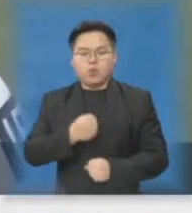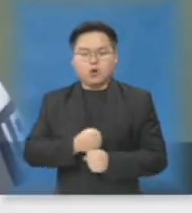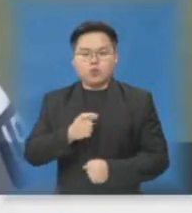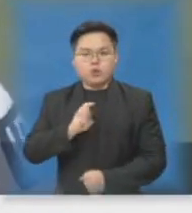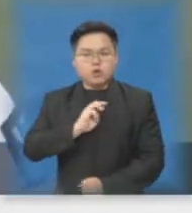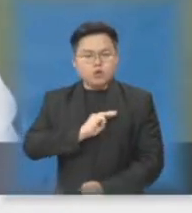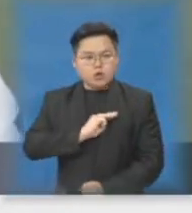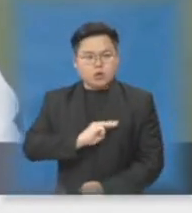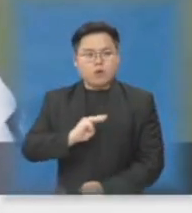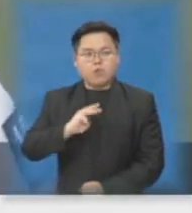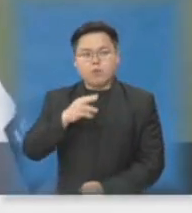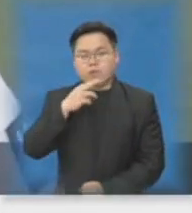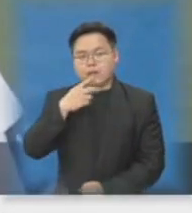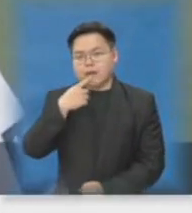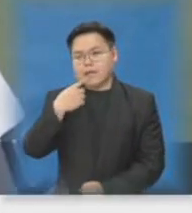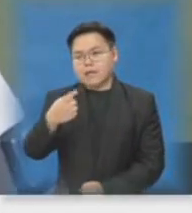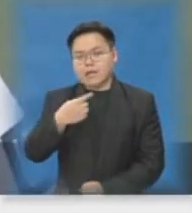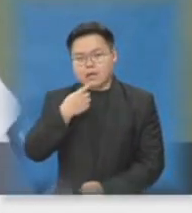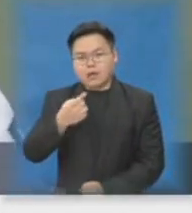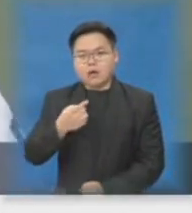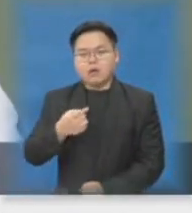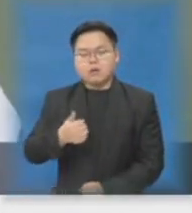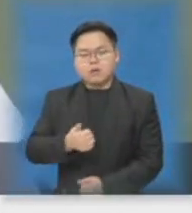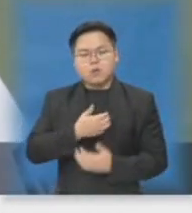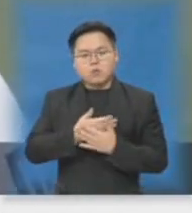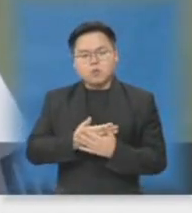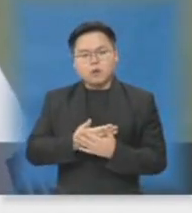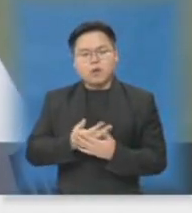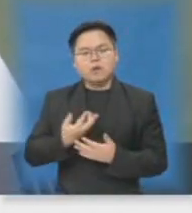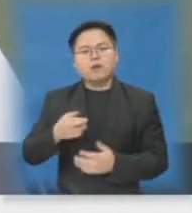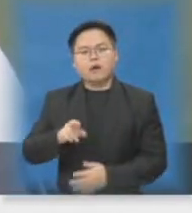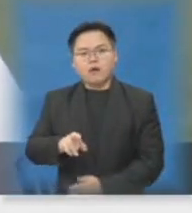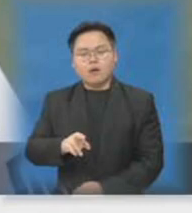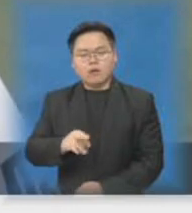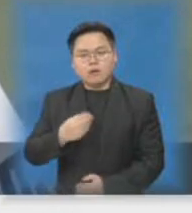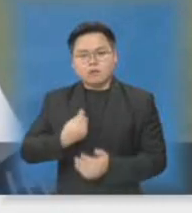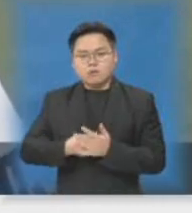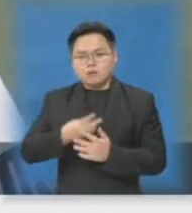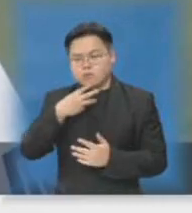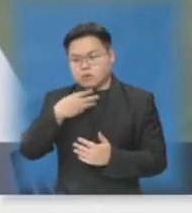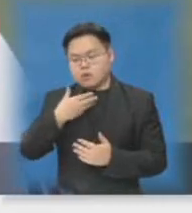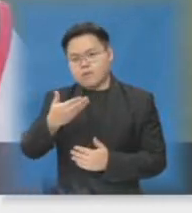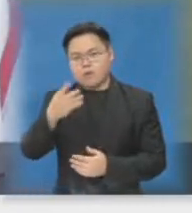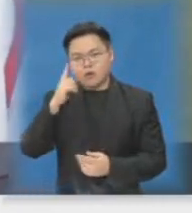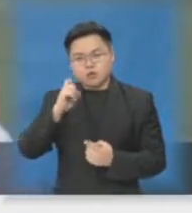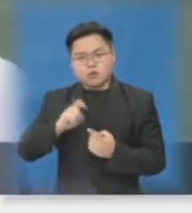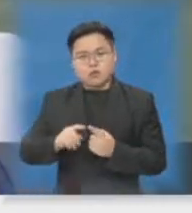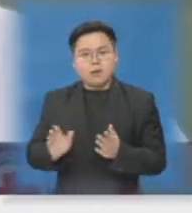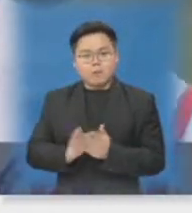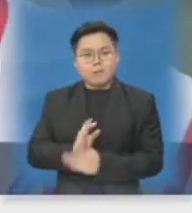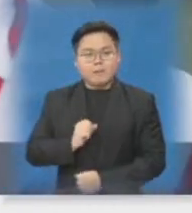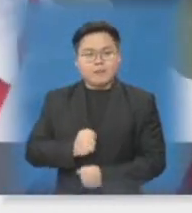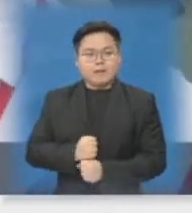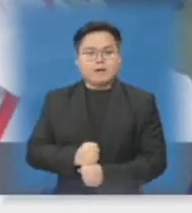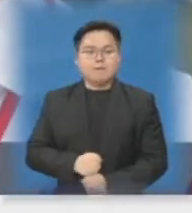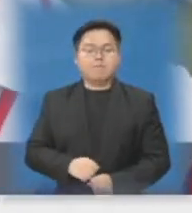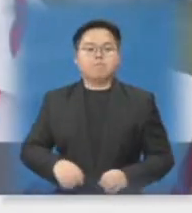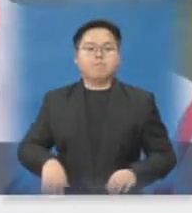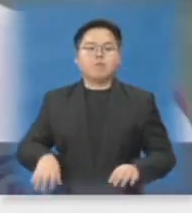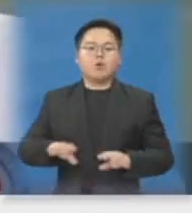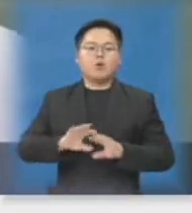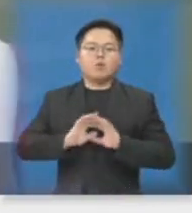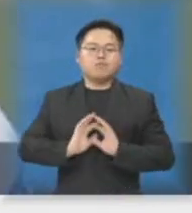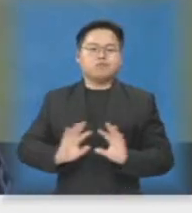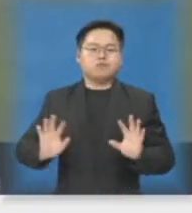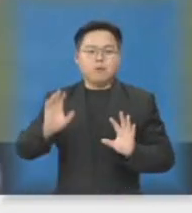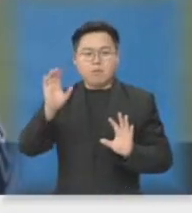сурталчлах тийм үү дээрээс нь ерөнхийдөө сайн дурын ажил гэж юу юм бэ гэдгийг иргэд олон нийтэд мэдээлэл өгөх зорилготойгоор хамтран олдсож байгаа. Энд байгаа ерөнхийдөө маш олон байгууллагууд гарч